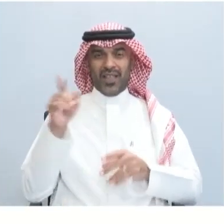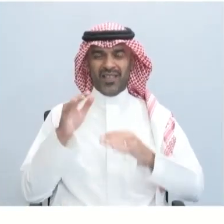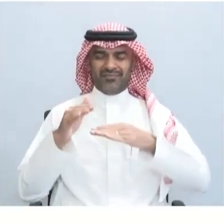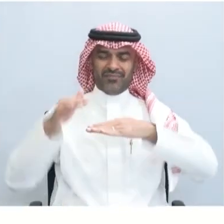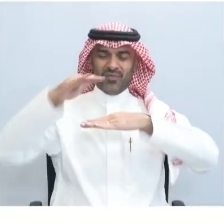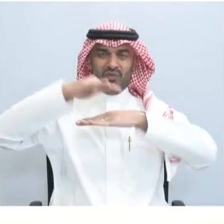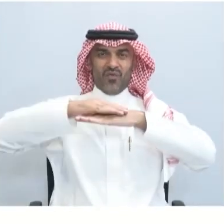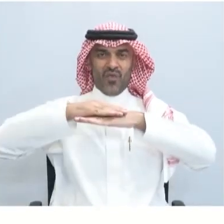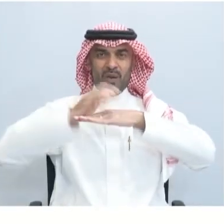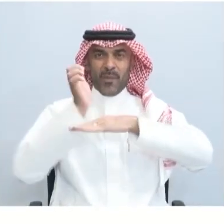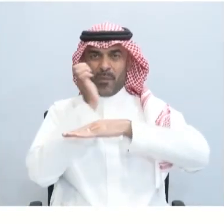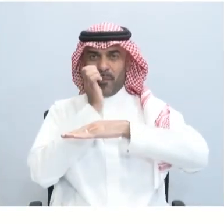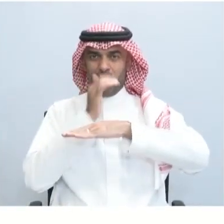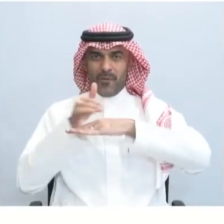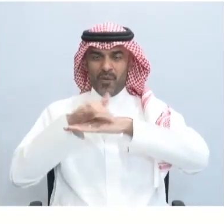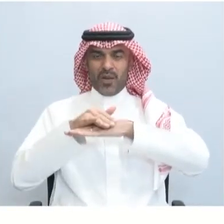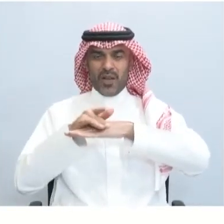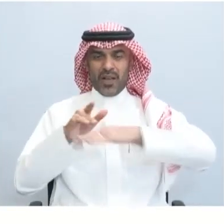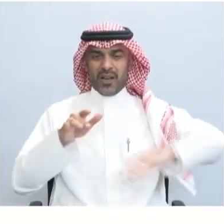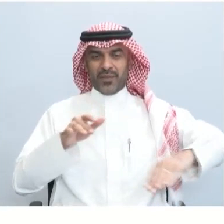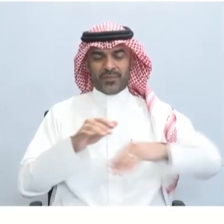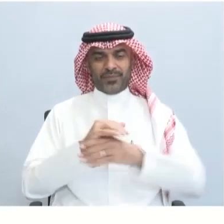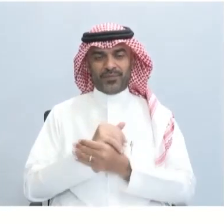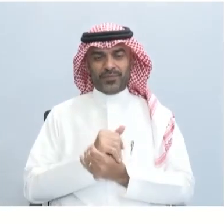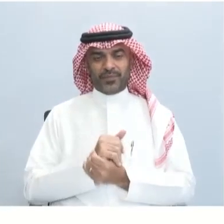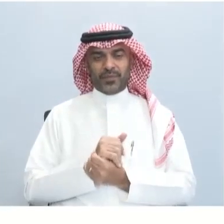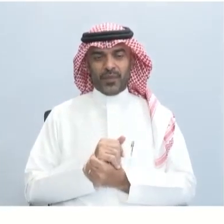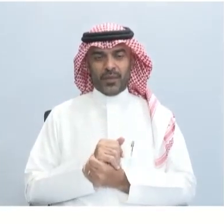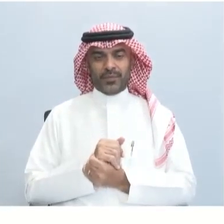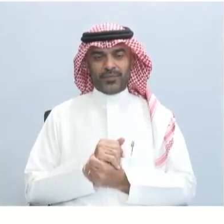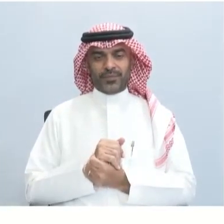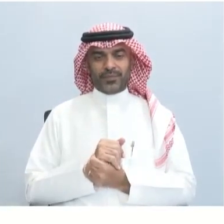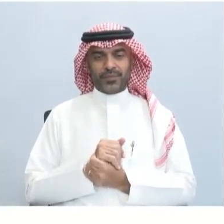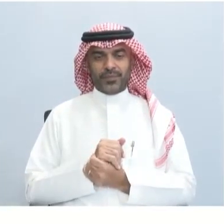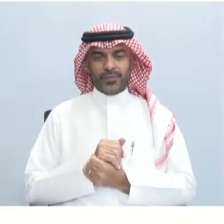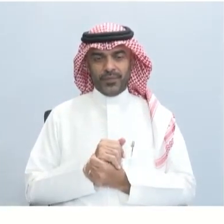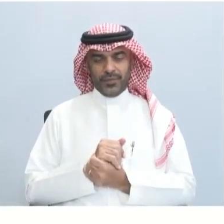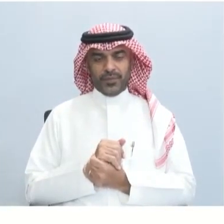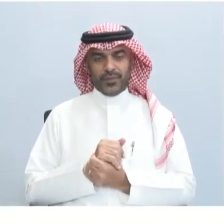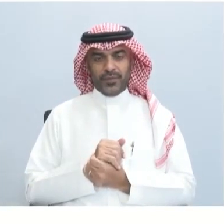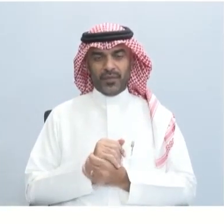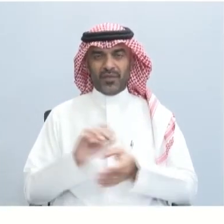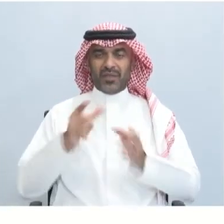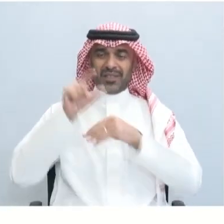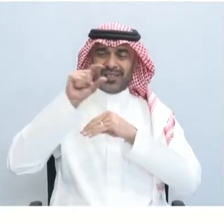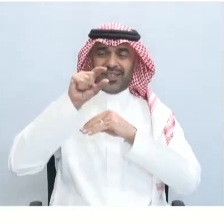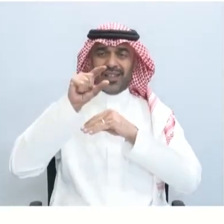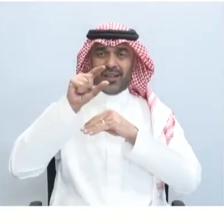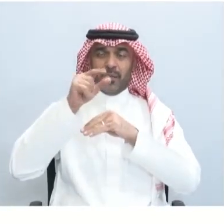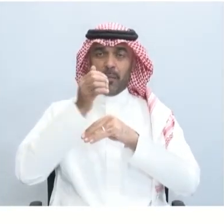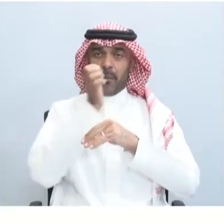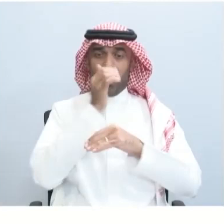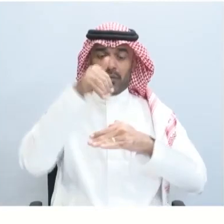لا يزيد على عشره على عشره الموجود في قاع